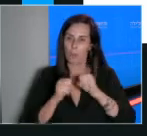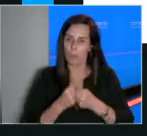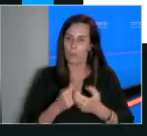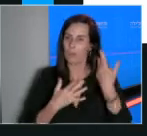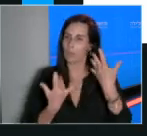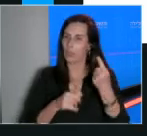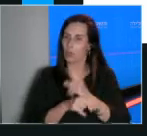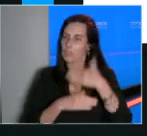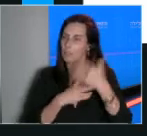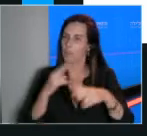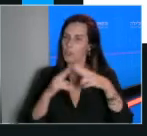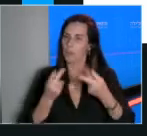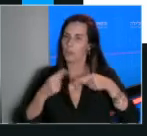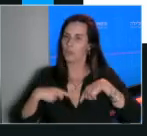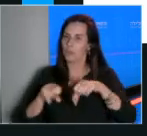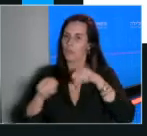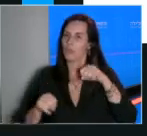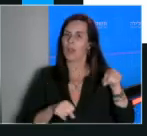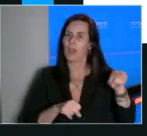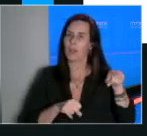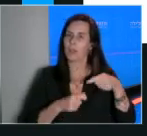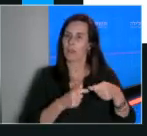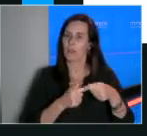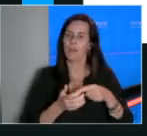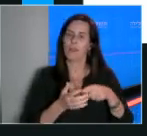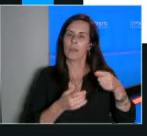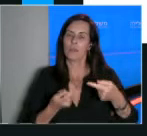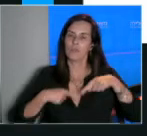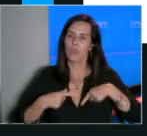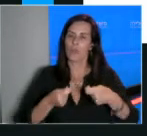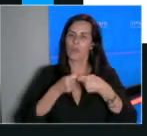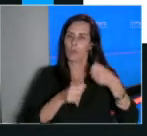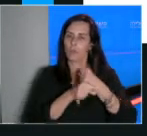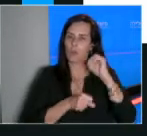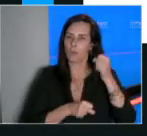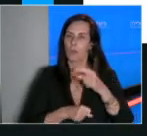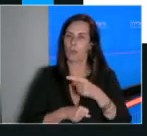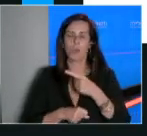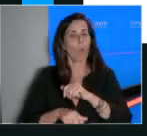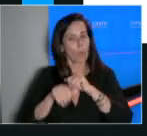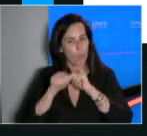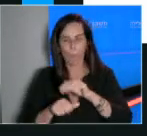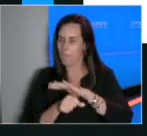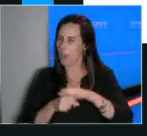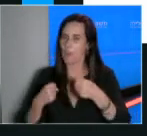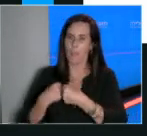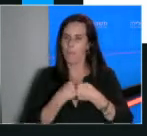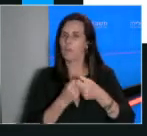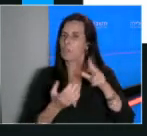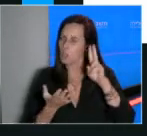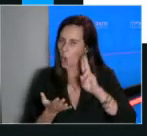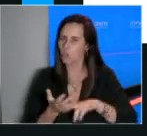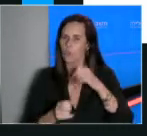המשבר. לפני דקות אחדות הסתיימה פגישה בין יור ההסתדרות, ארנון בר דוד, לבין ענבל. יור ההסתדרות הביע תמיכה מלאה במאבקן הצודק